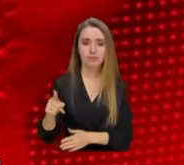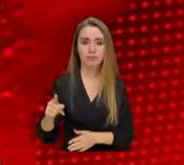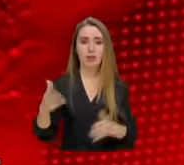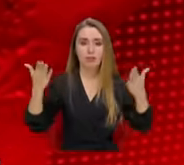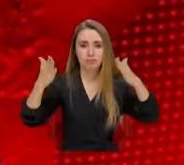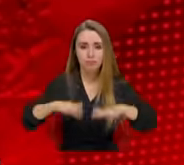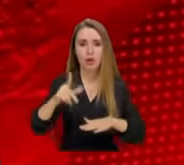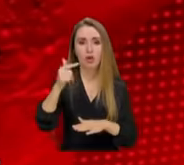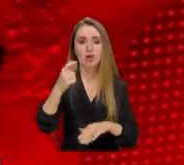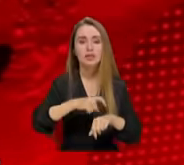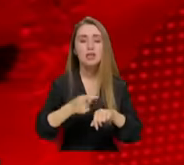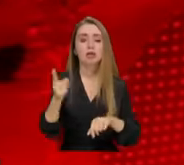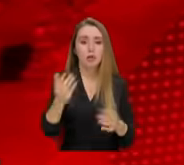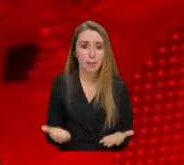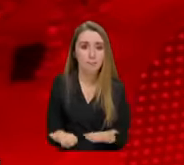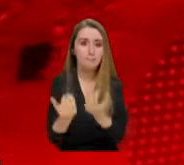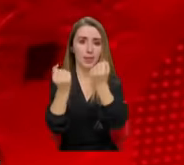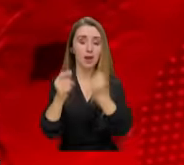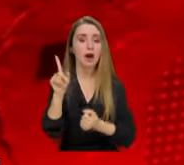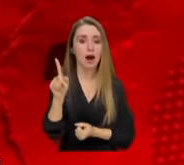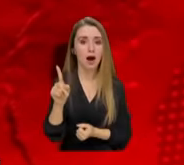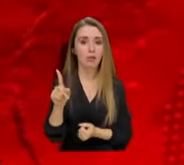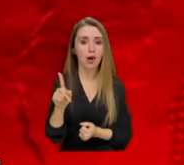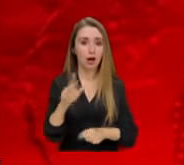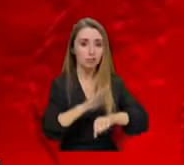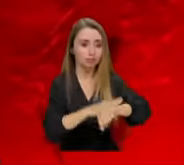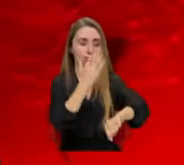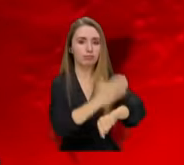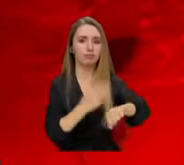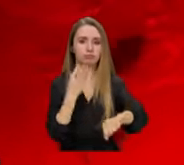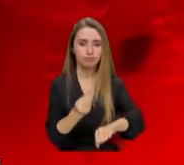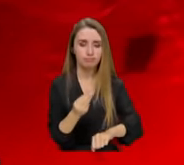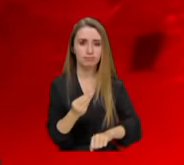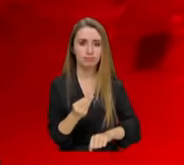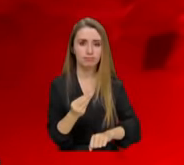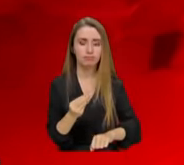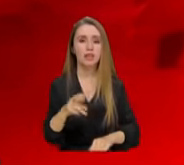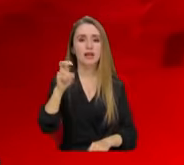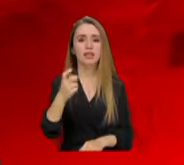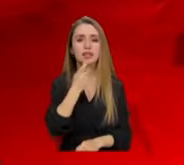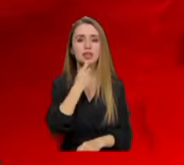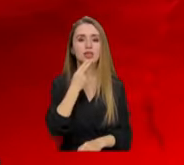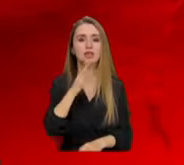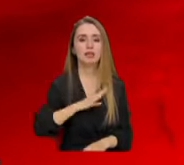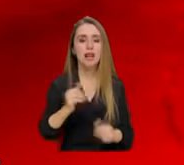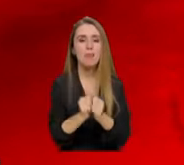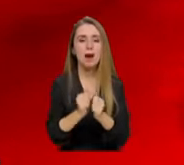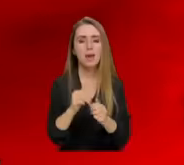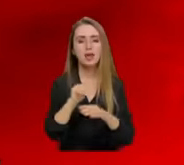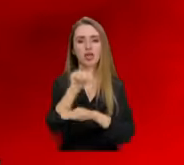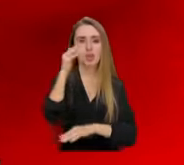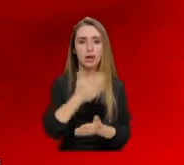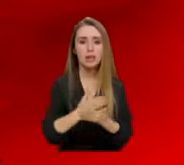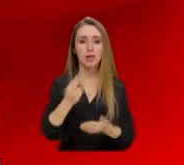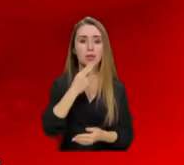enkazdan 16 saat sonra kurtarıldı ama sol kolunu kaybetti. Hayata 8 yaşındaki kızıyla tutundu.